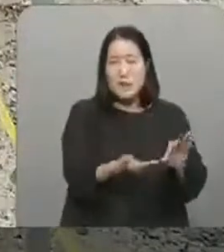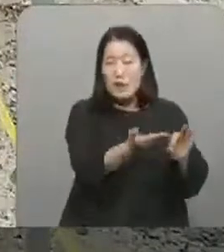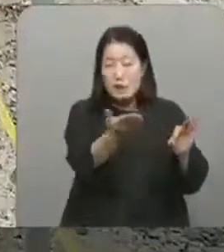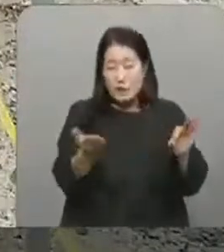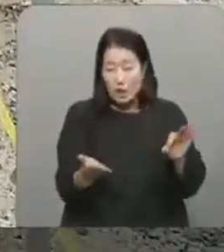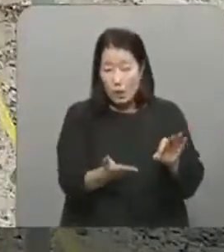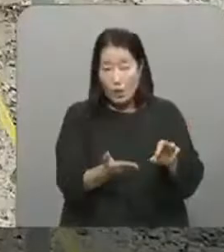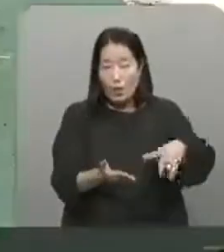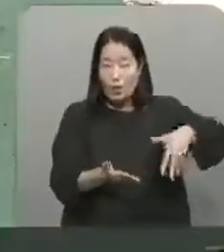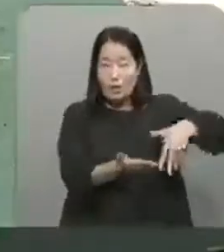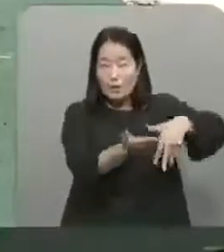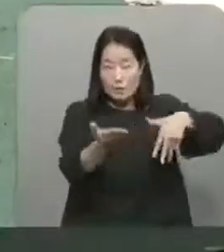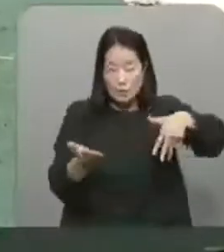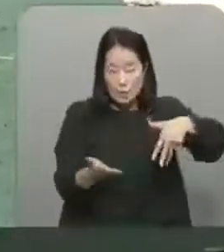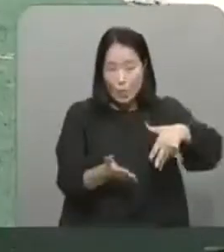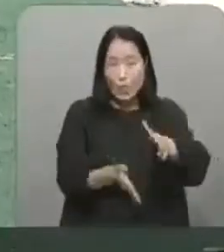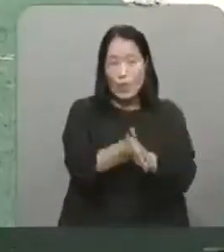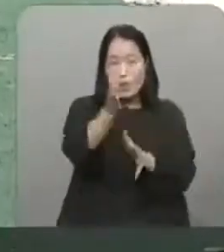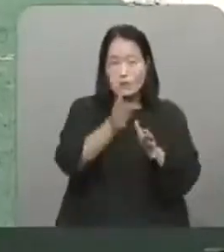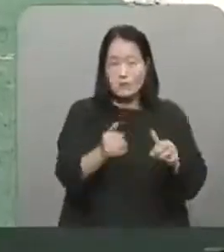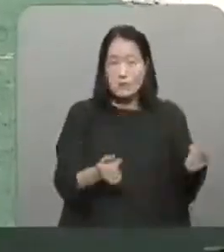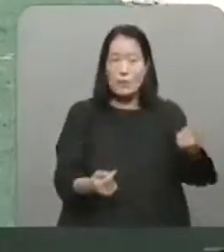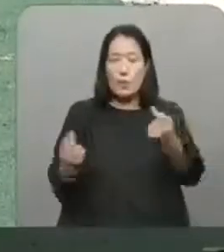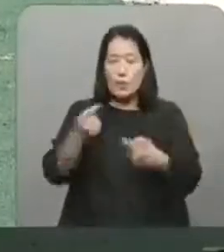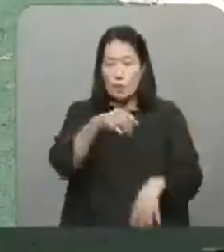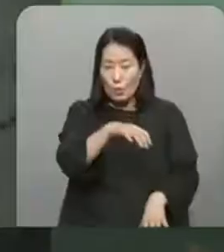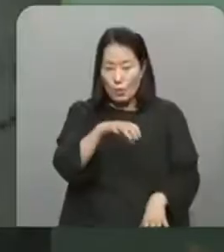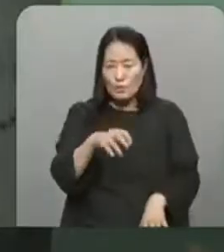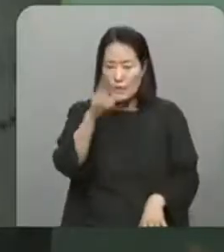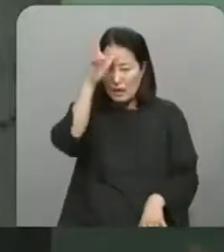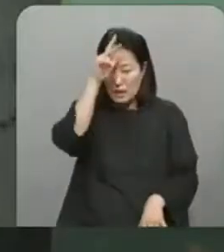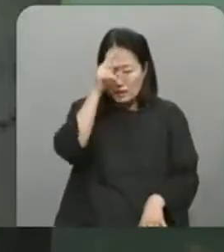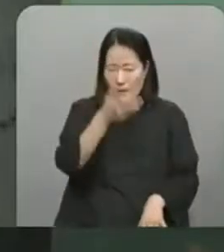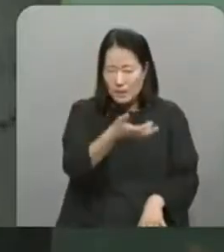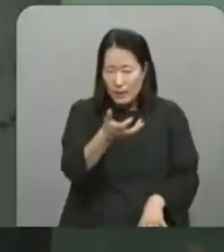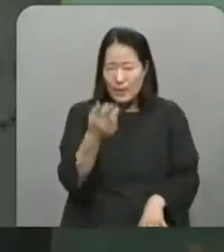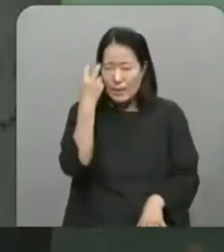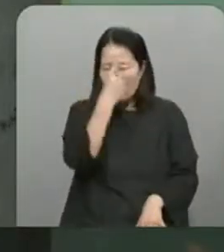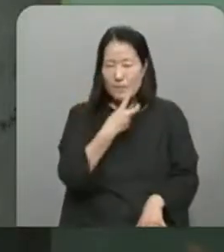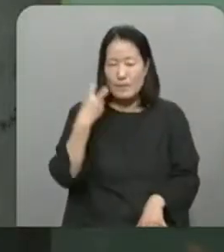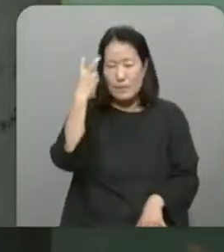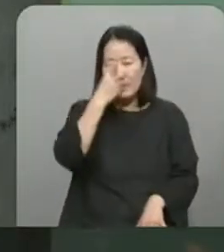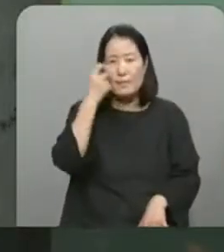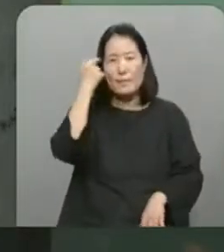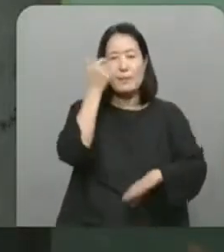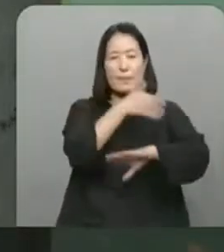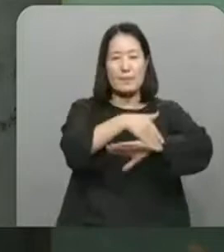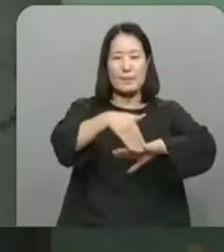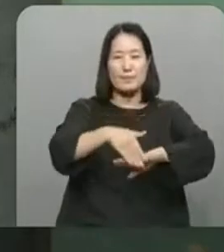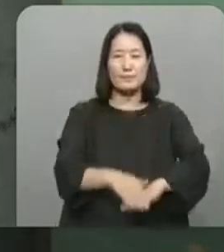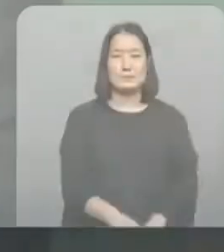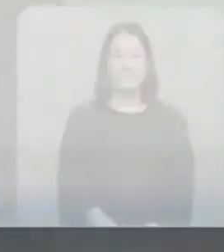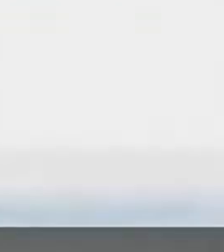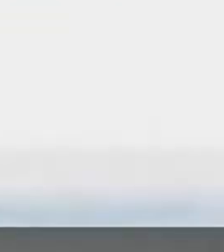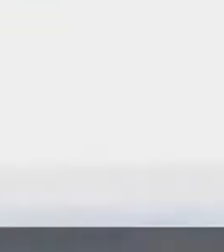등 시민들이 많이 찾는 곳을 중심으로 순찰을 강화하기로 했습니다. KBS 뉴스 정상빈입니다.